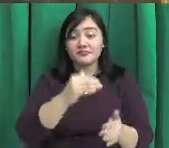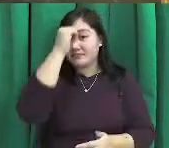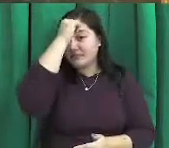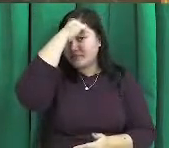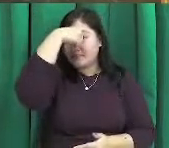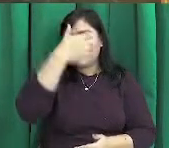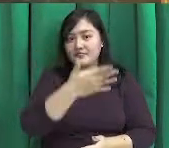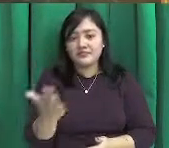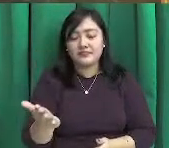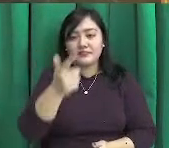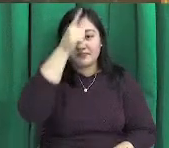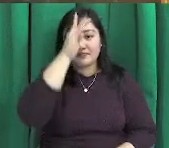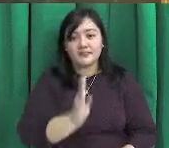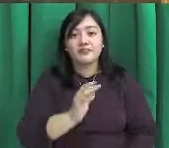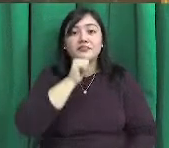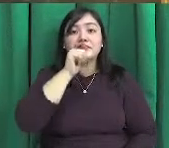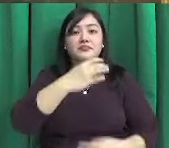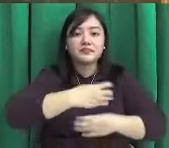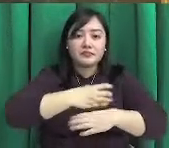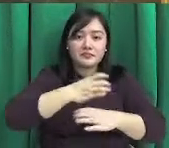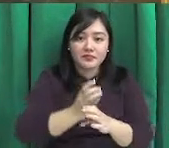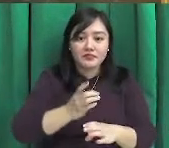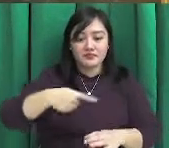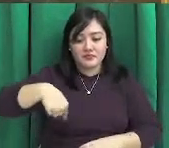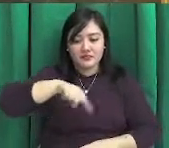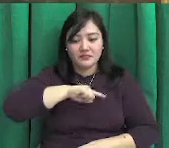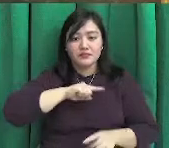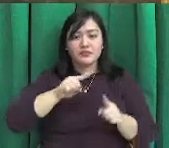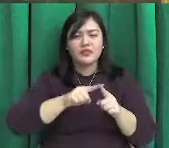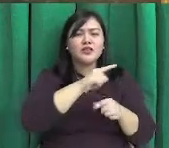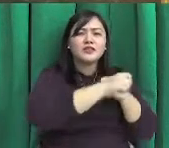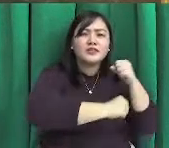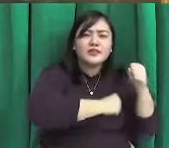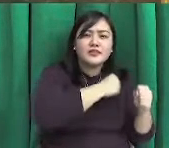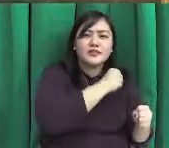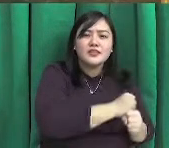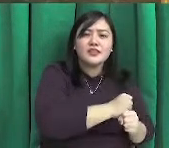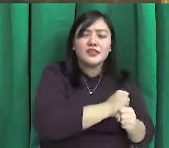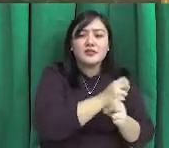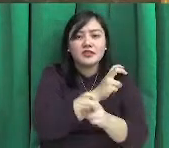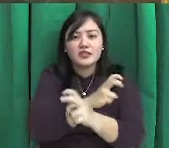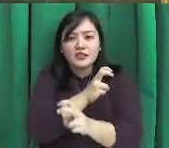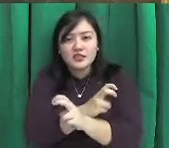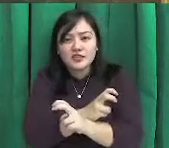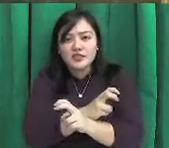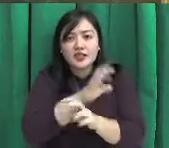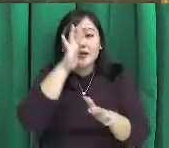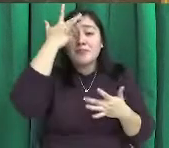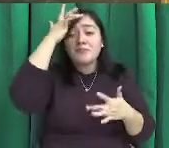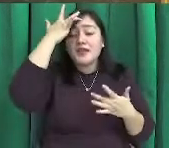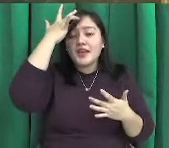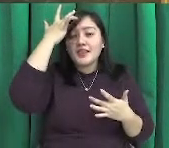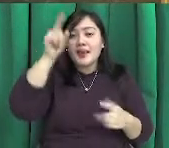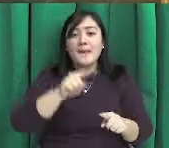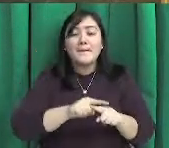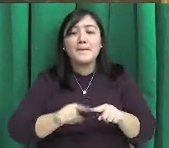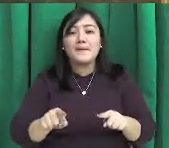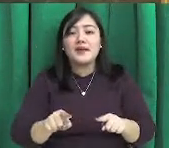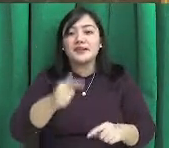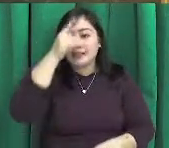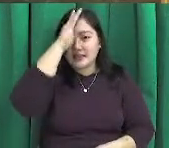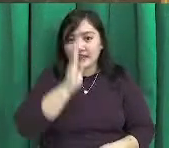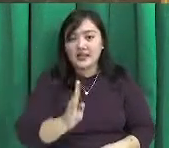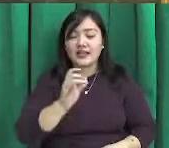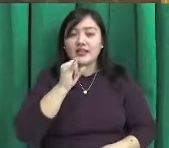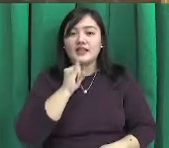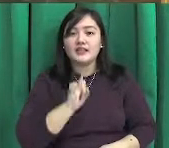alam natin, alam na Diyos nagkasala. You know, God is a God of restoration. So, ni-restore niya